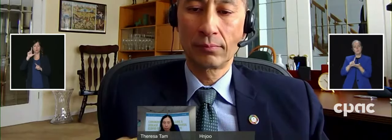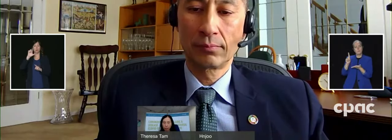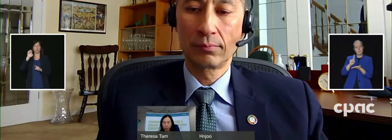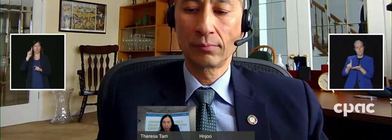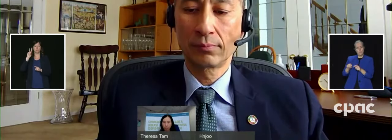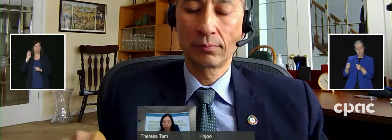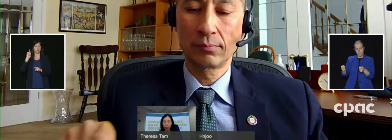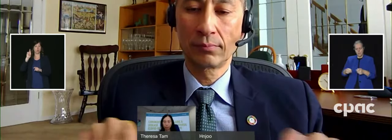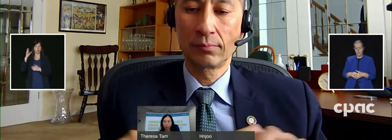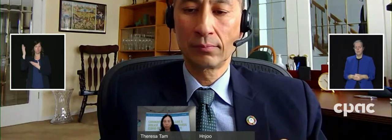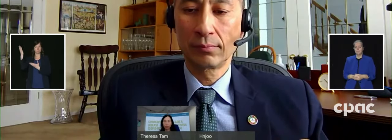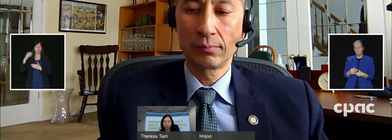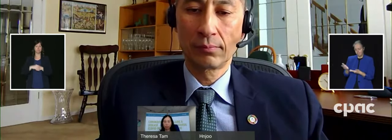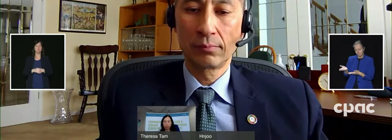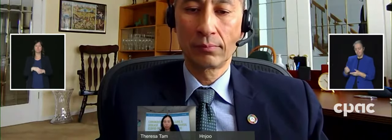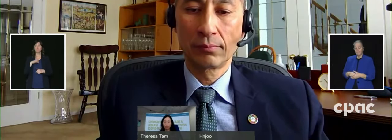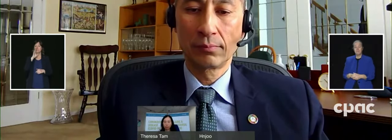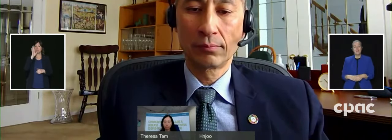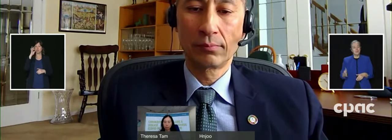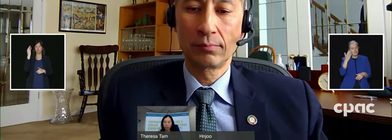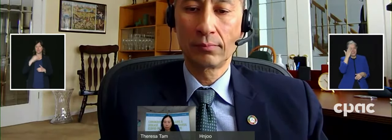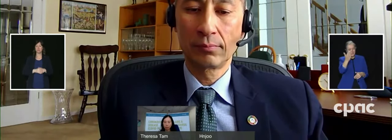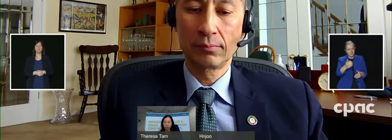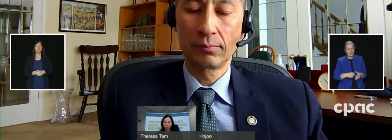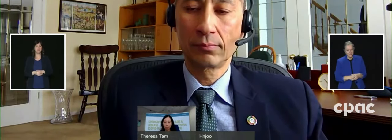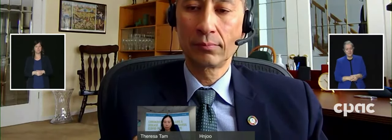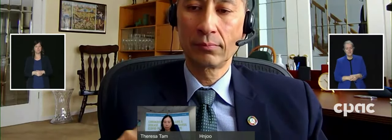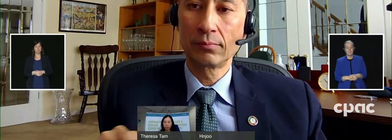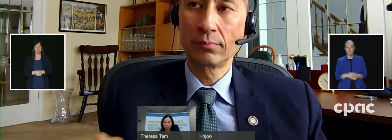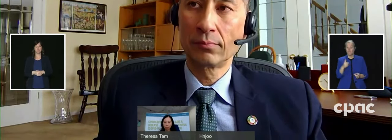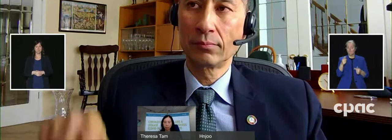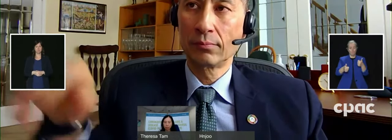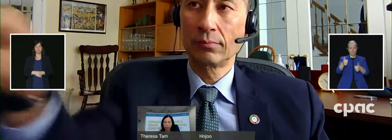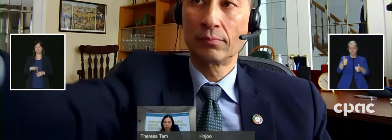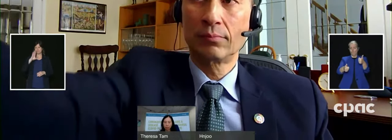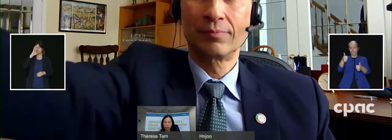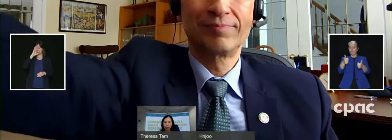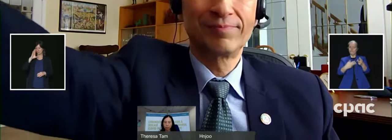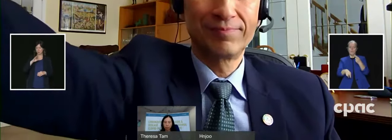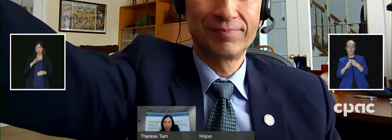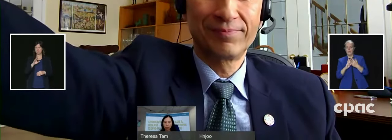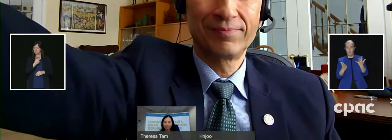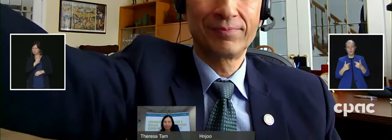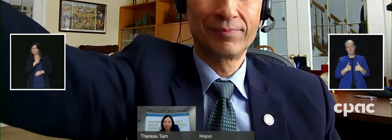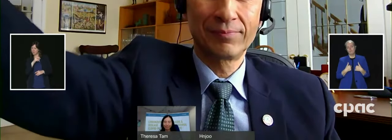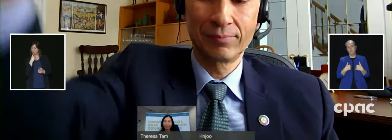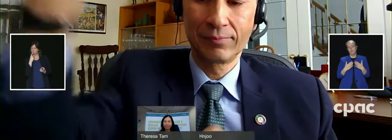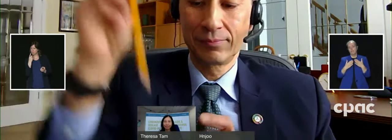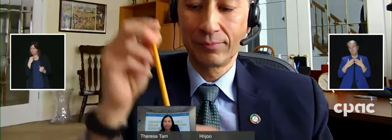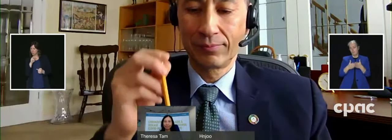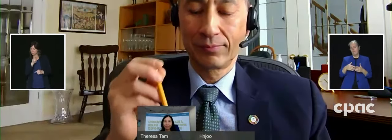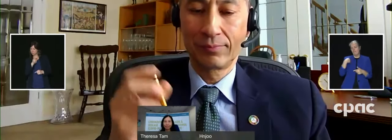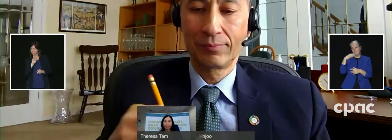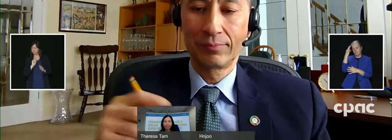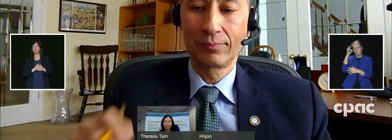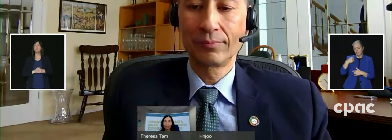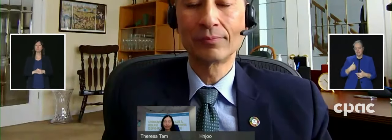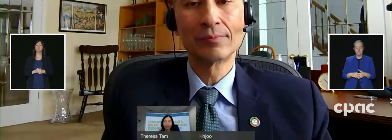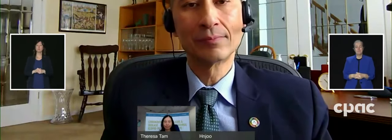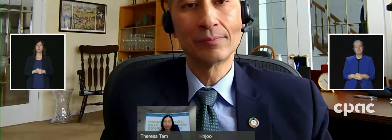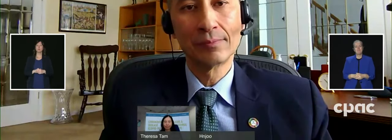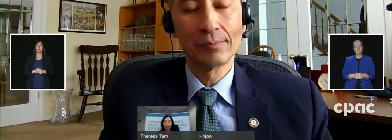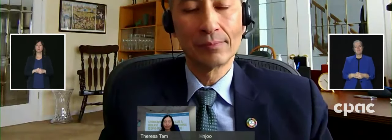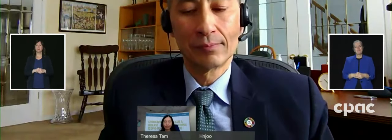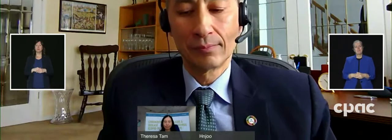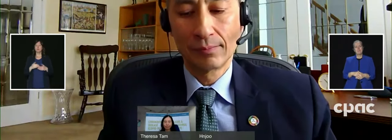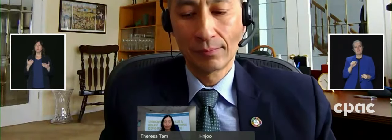parole. Oui, bonjour. L'un ou l'autre de vous peut répondre, mais je vais poser ma question en français. J'aimerais revenir sur